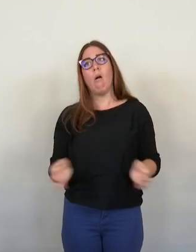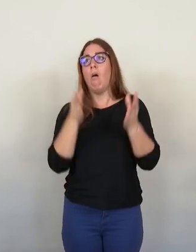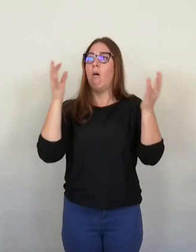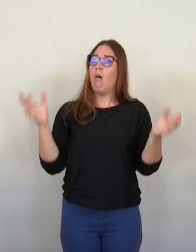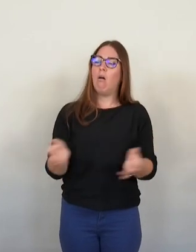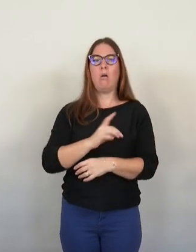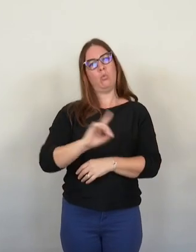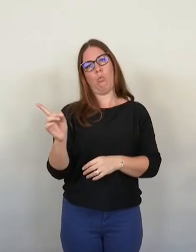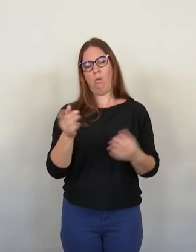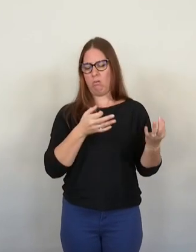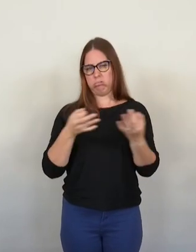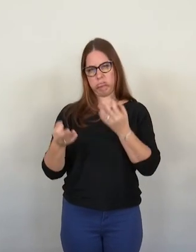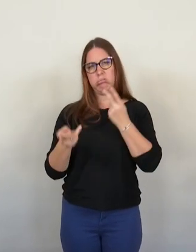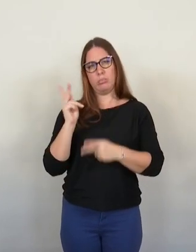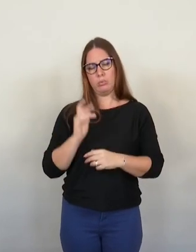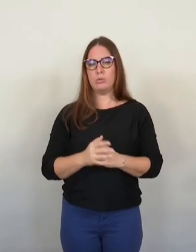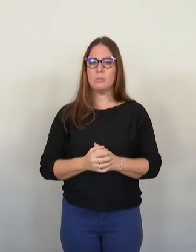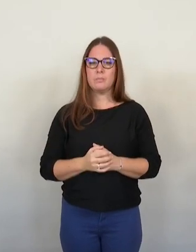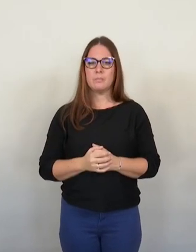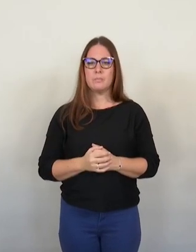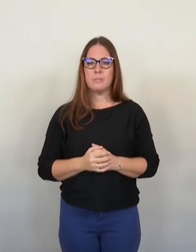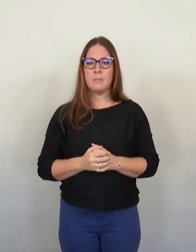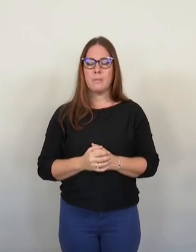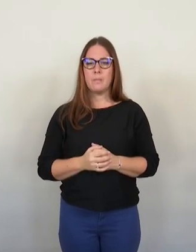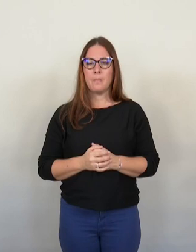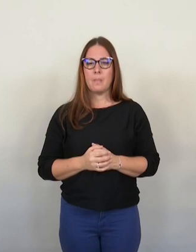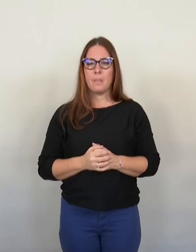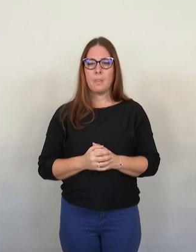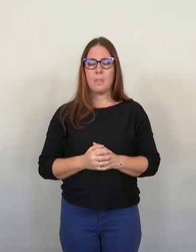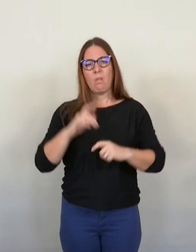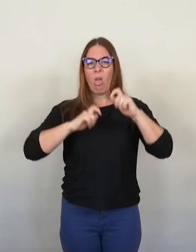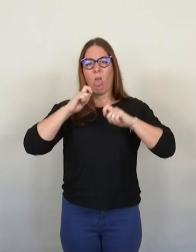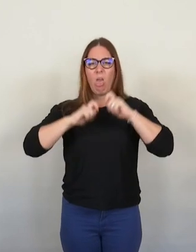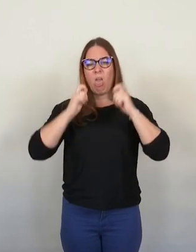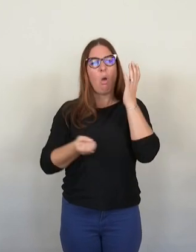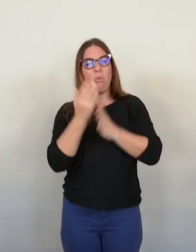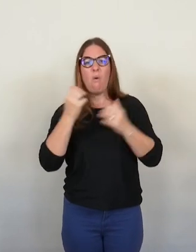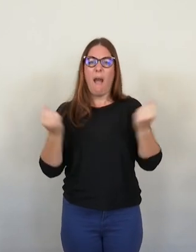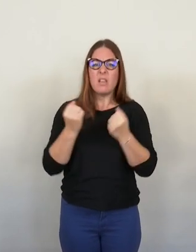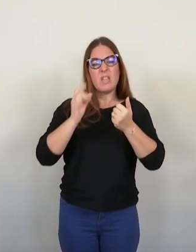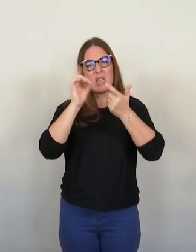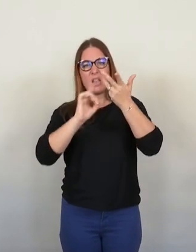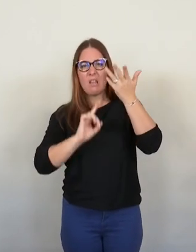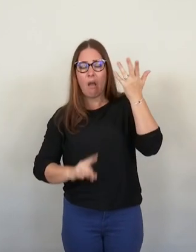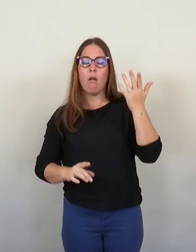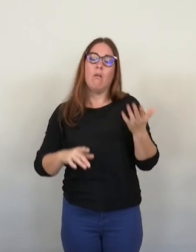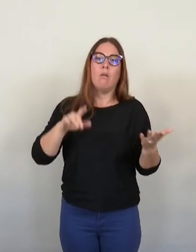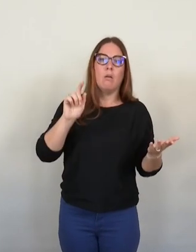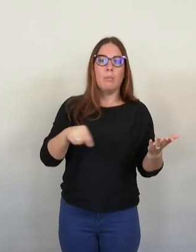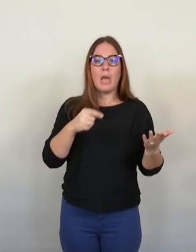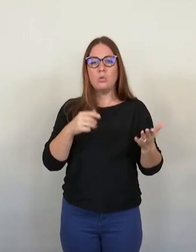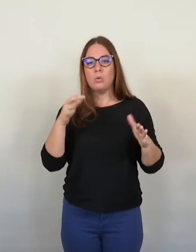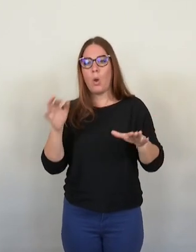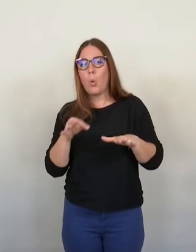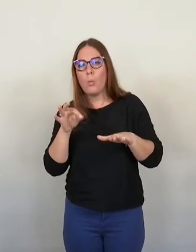euh on espère aussi on on se plaint de de nouveau types d'activité sans parler de l'activité couture